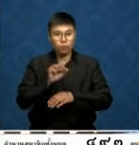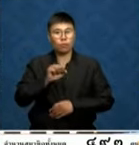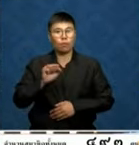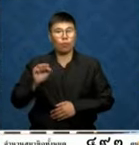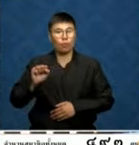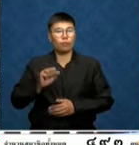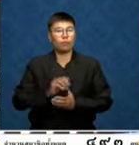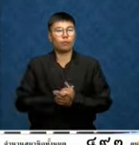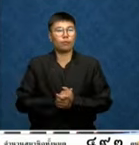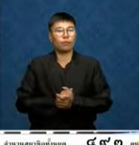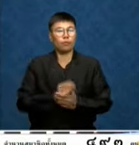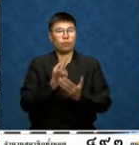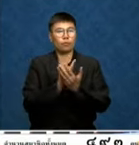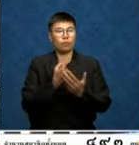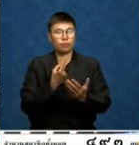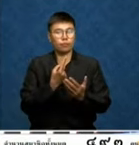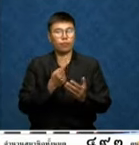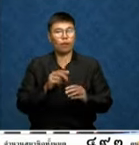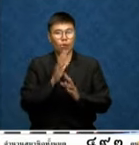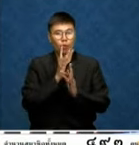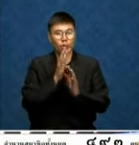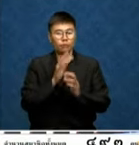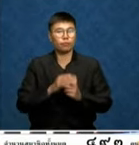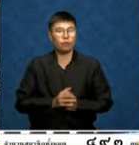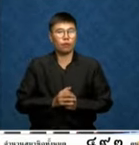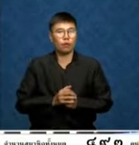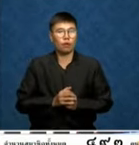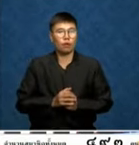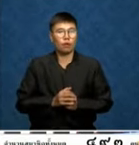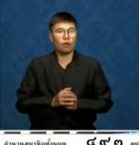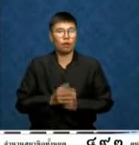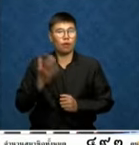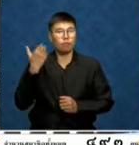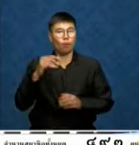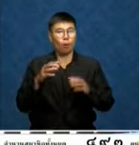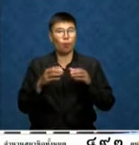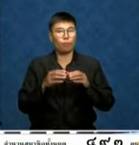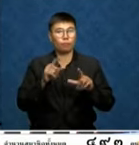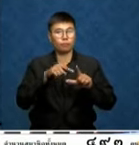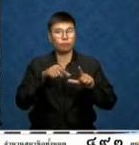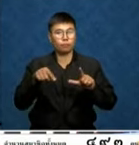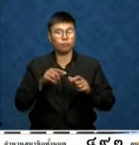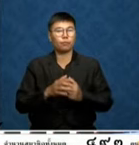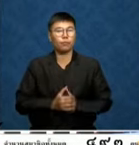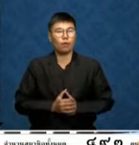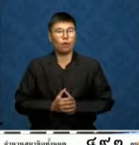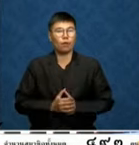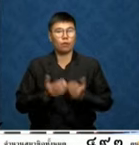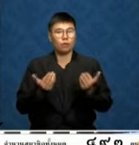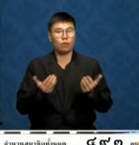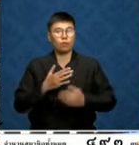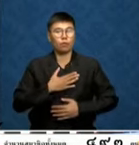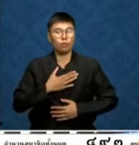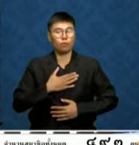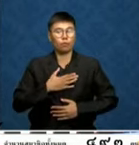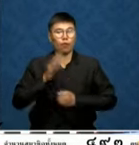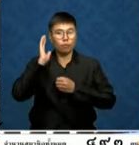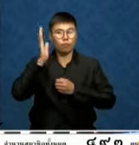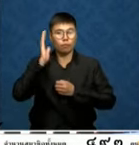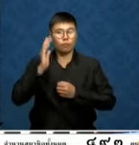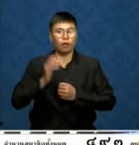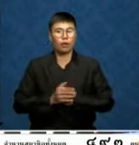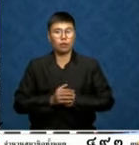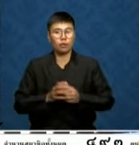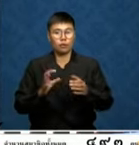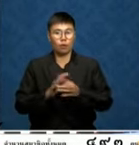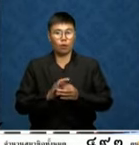กฤษฎ์ศิลปชัยครับผู้แทนราษฎรจังหวัดระยองอดีตพรรคก้าวไกลครับท่านประธานครับวันนี้ผมก็จะขออภิปราย